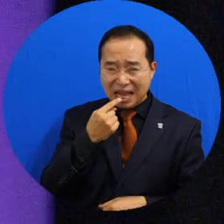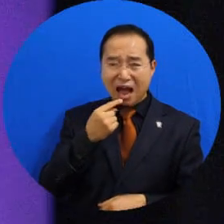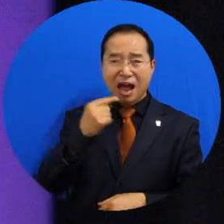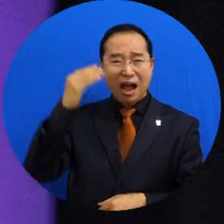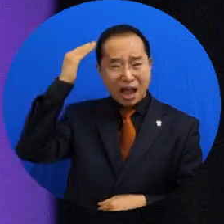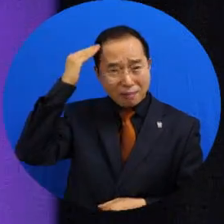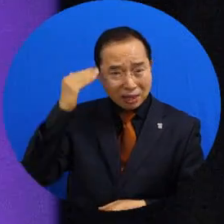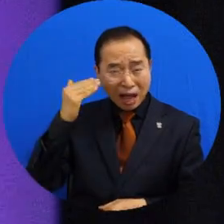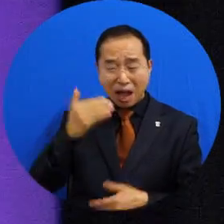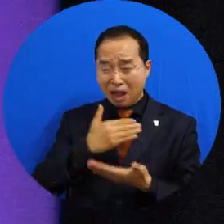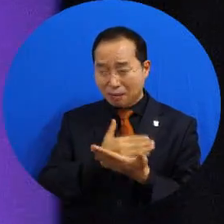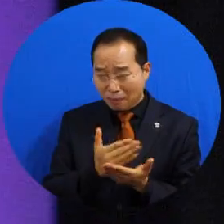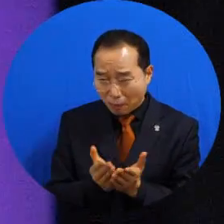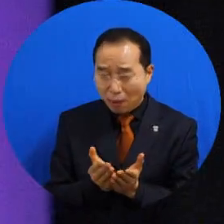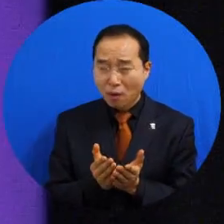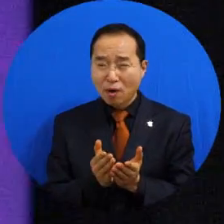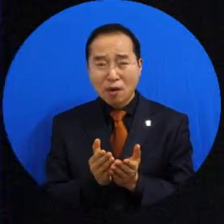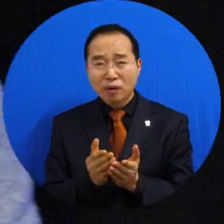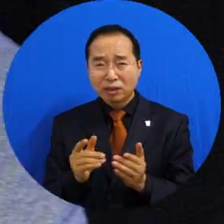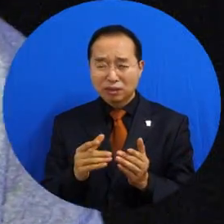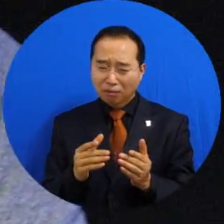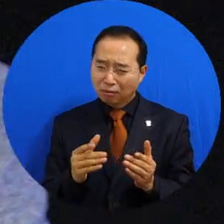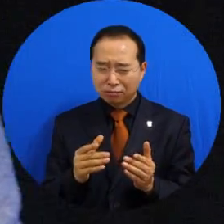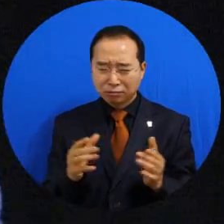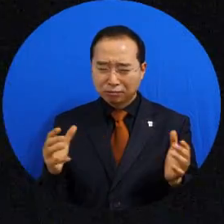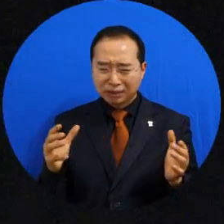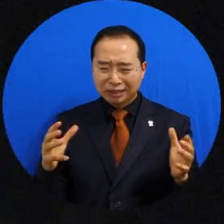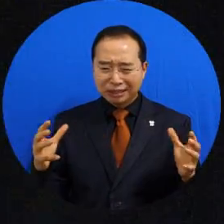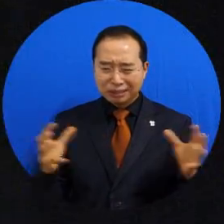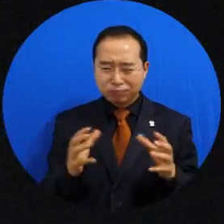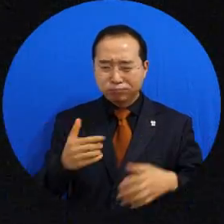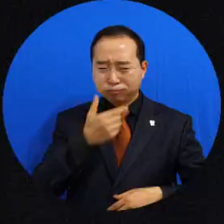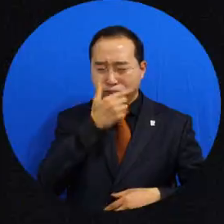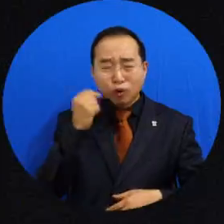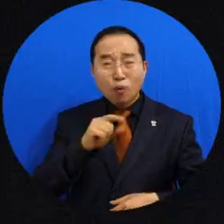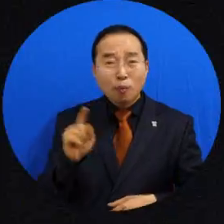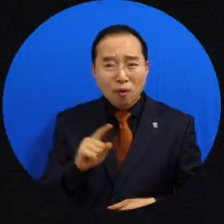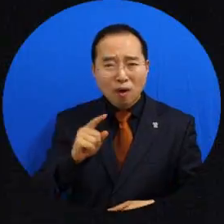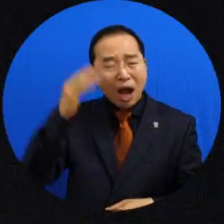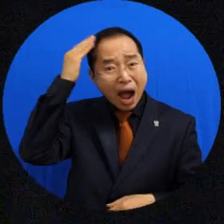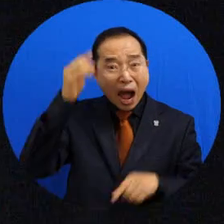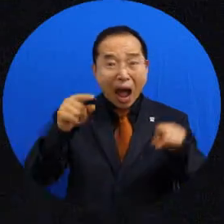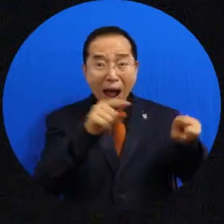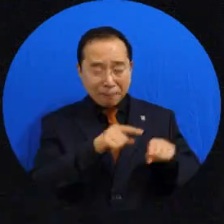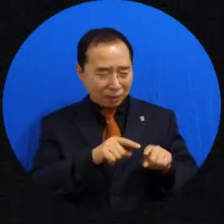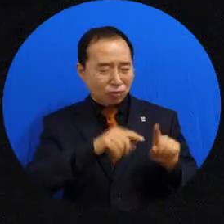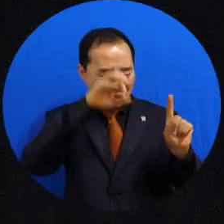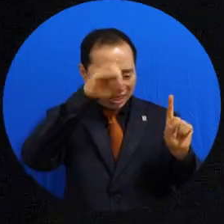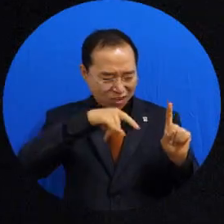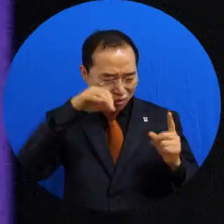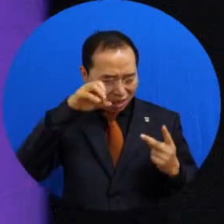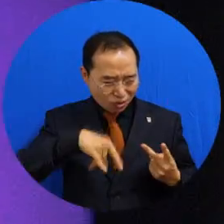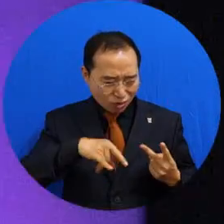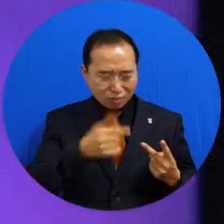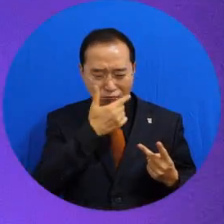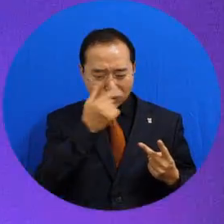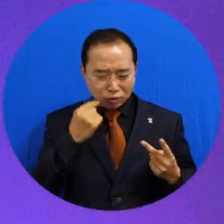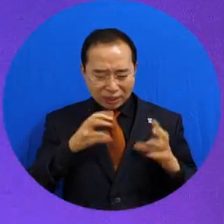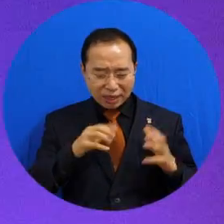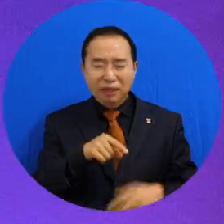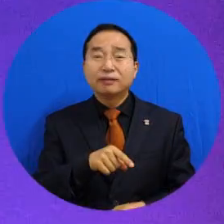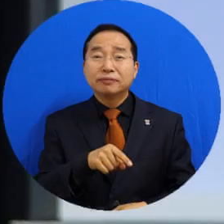지표로 계산한 세계 다양성을 계산해 보니까 한반도가 세계에서 꼴찌에서